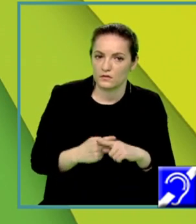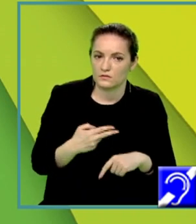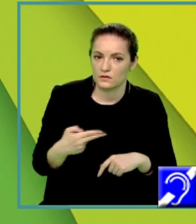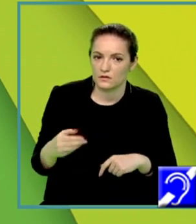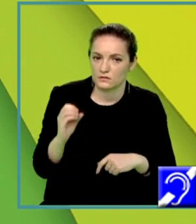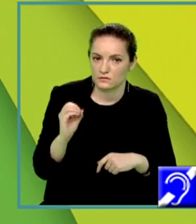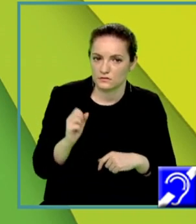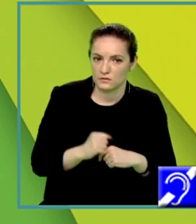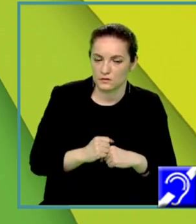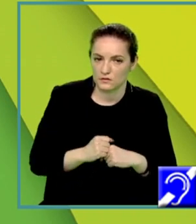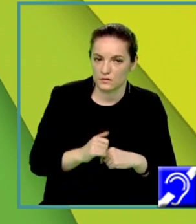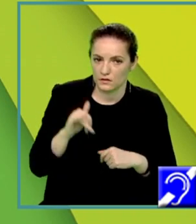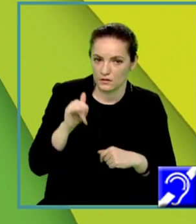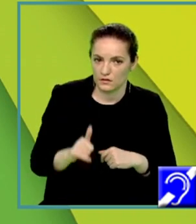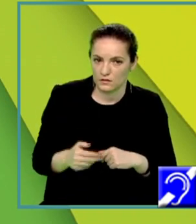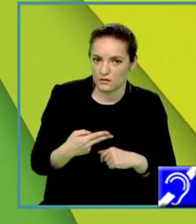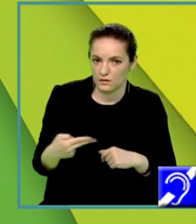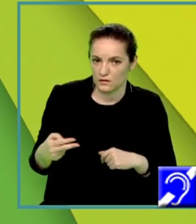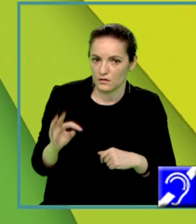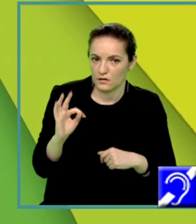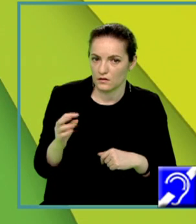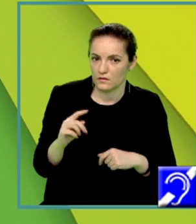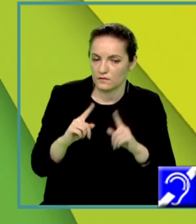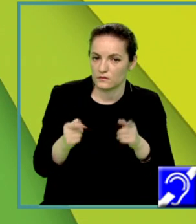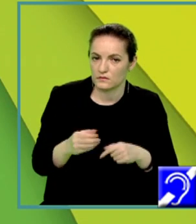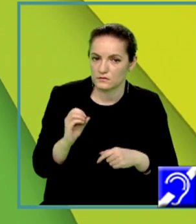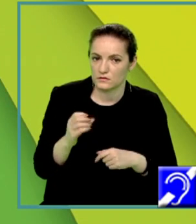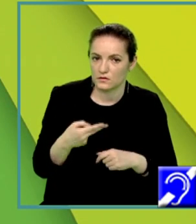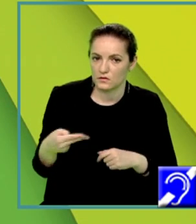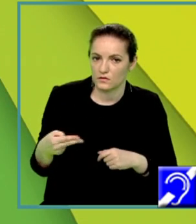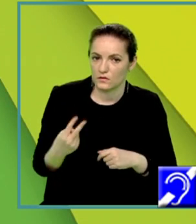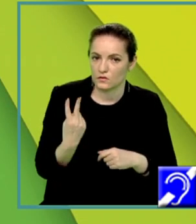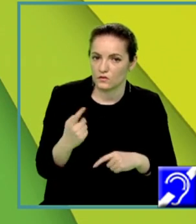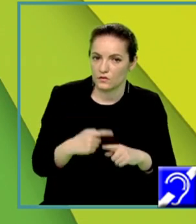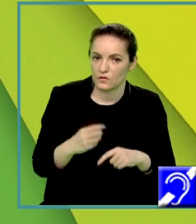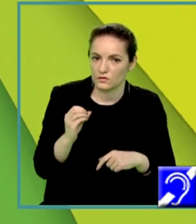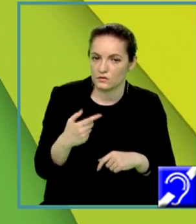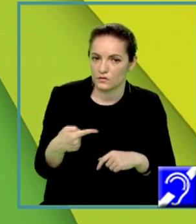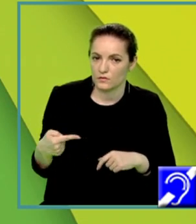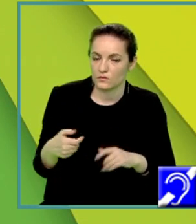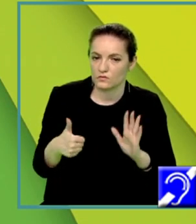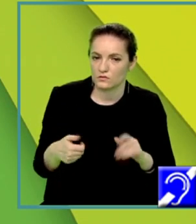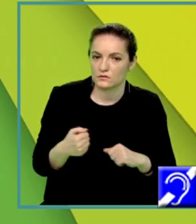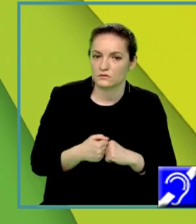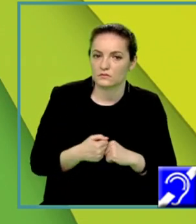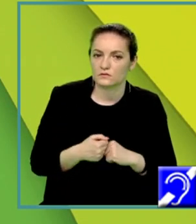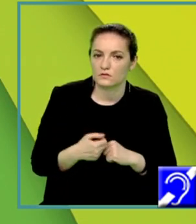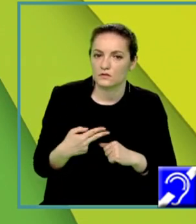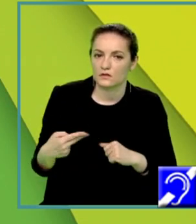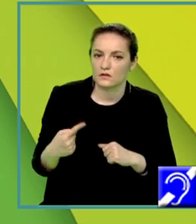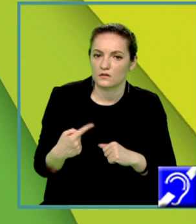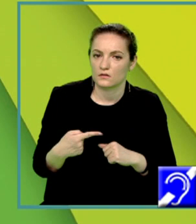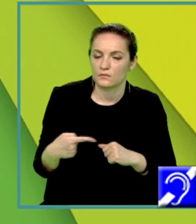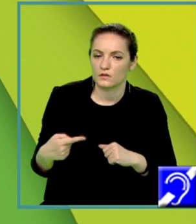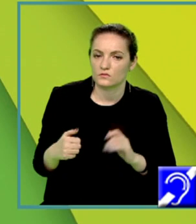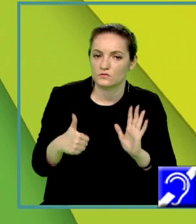0, ordonata y va fi f de 0 egală cu 2 ori 0 minus 6, adică cu minus 6.